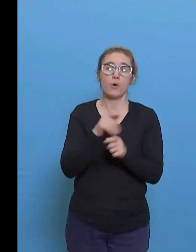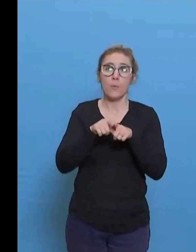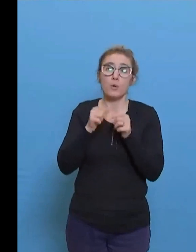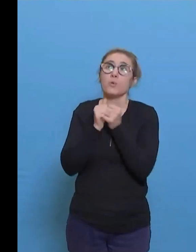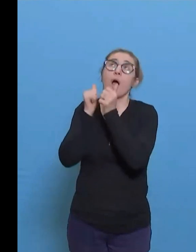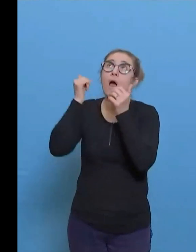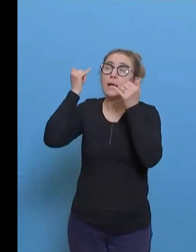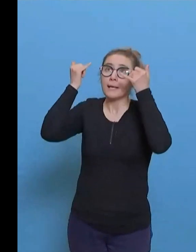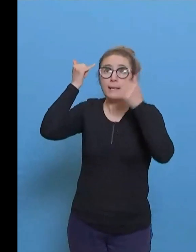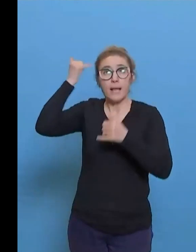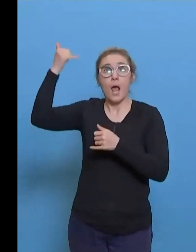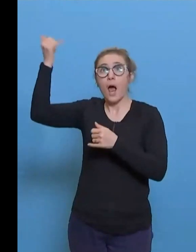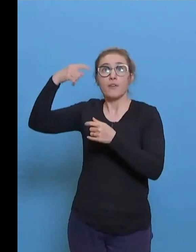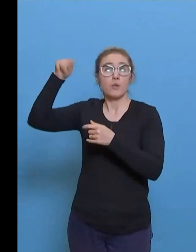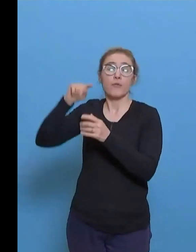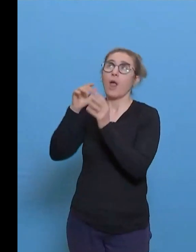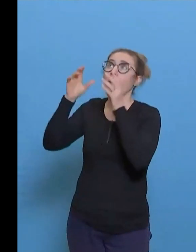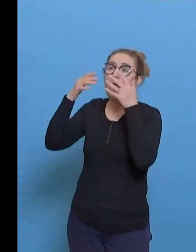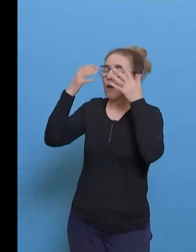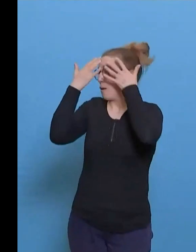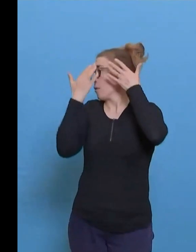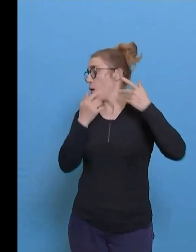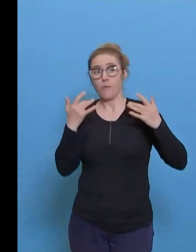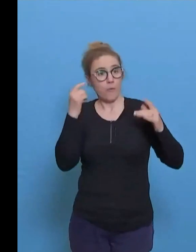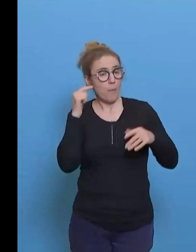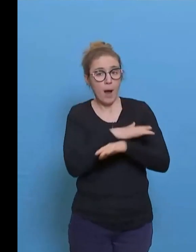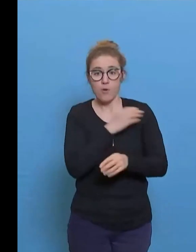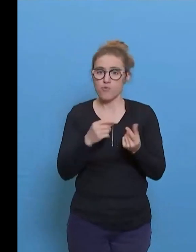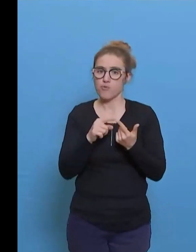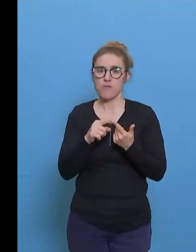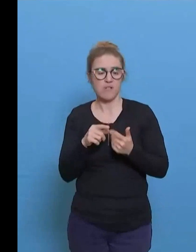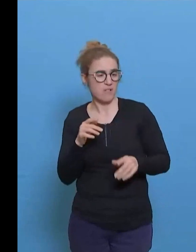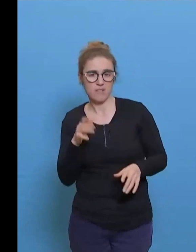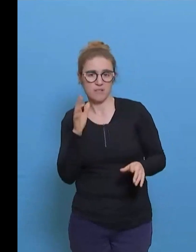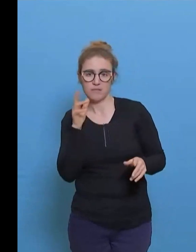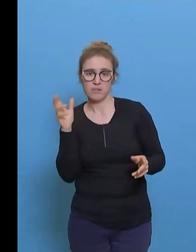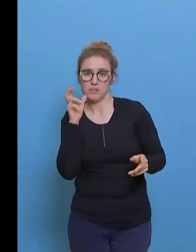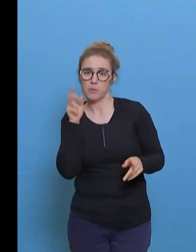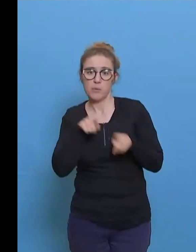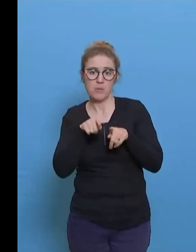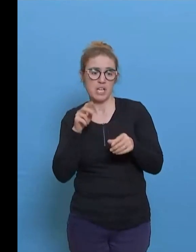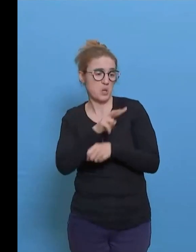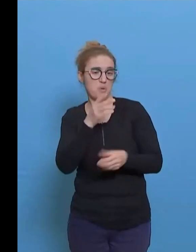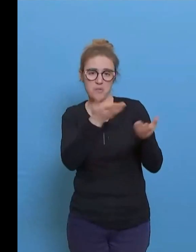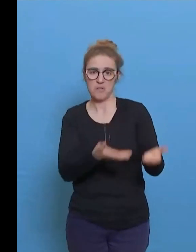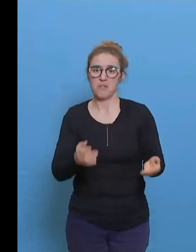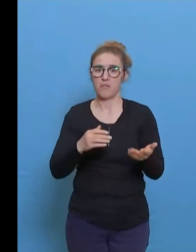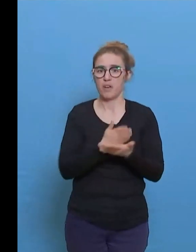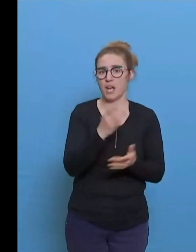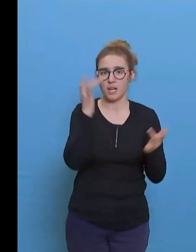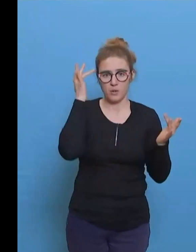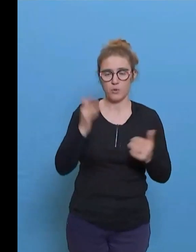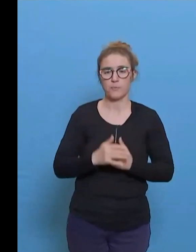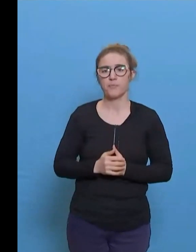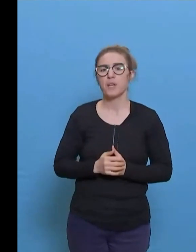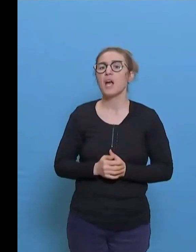idéologique, soit une méconnaissance crasse de toute la filière économique régionale. Je prends un seul exemple. L'opéra est privé